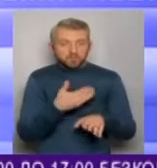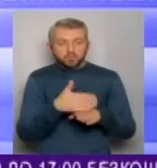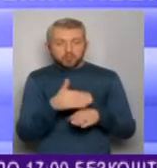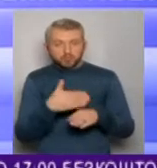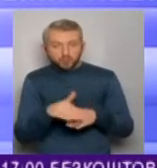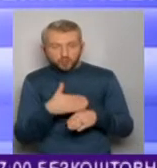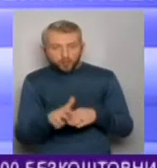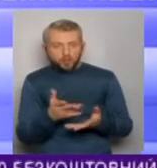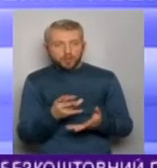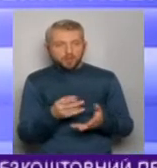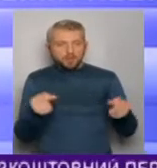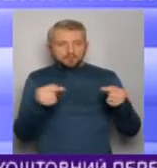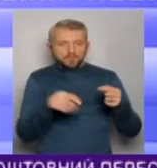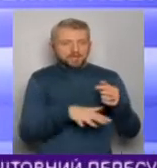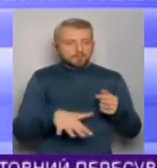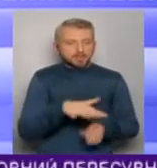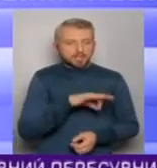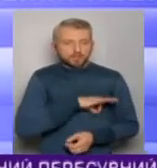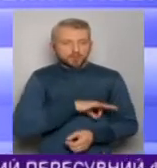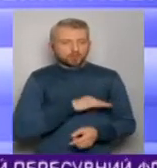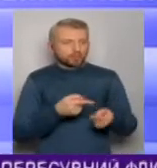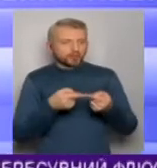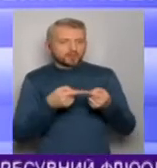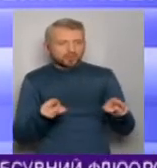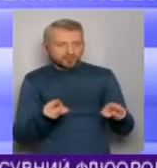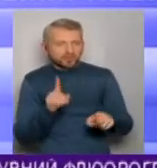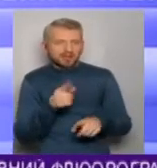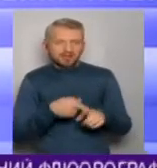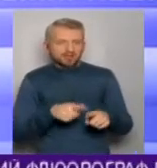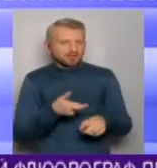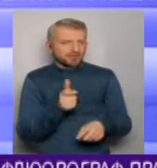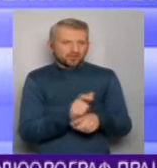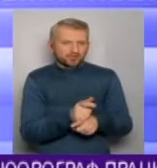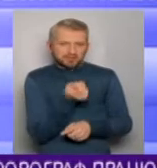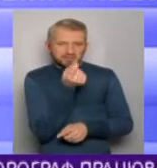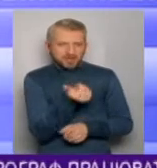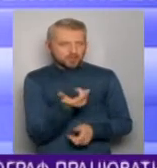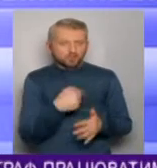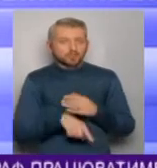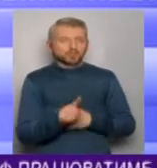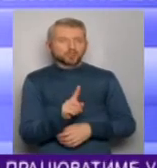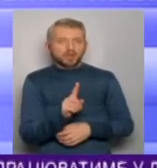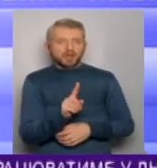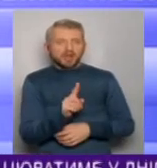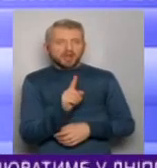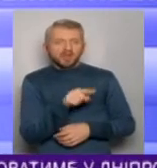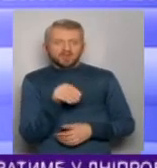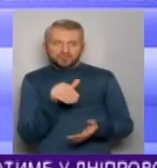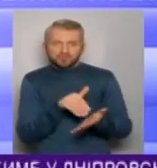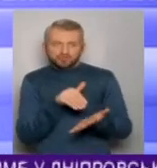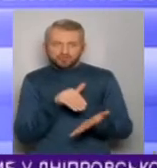на певних майданчиках використовуємо інші, але це дуже-дуже мала кількість, тому що вони стоять,